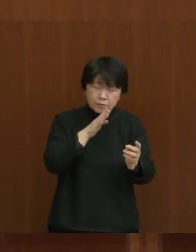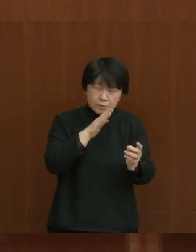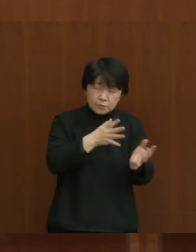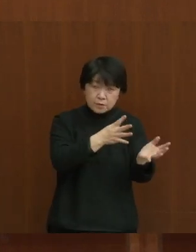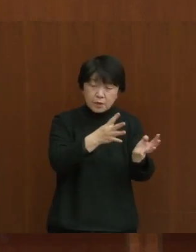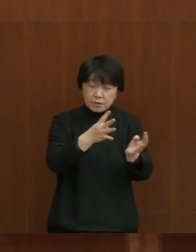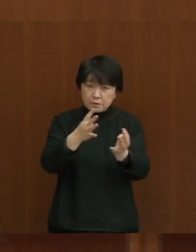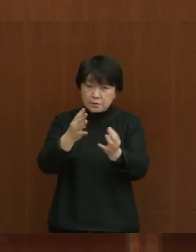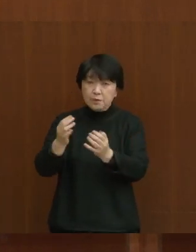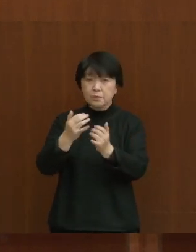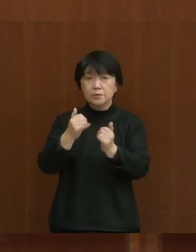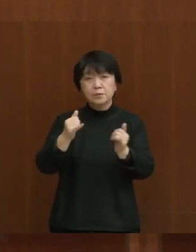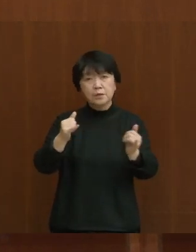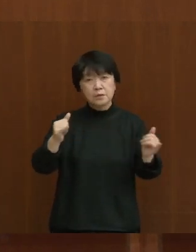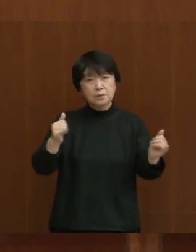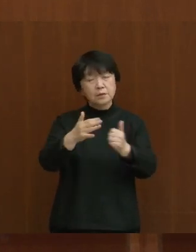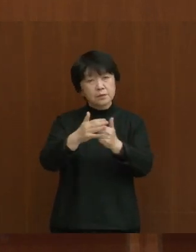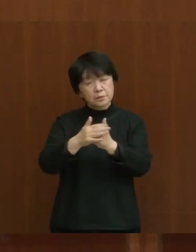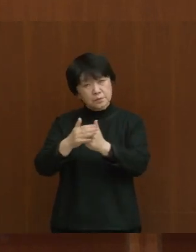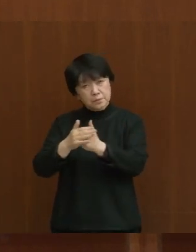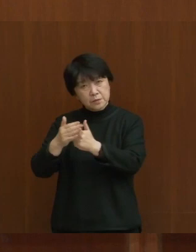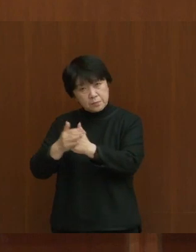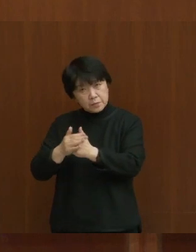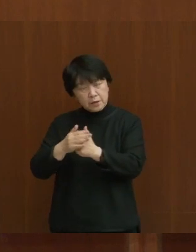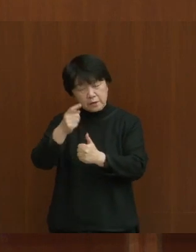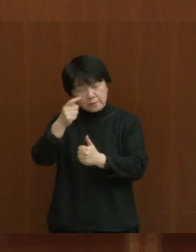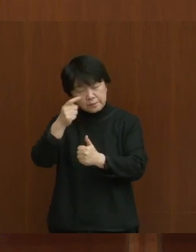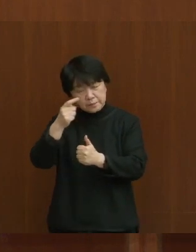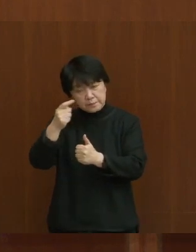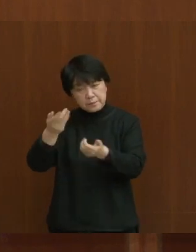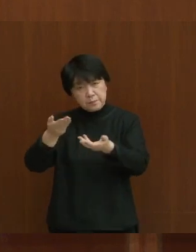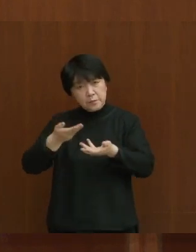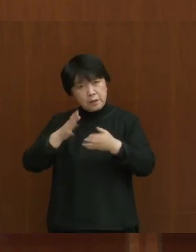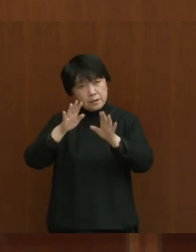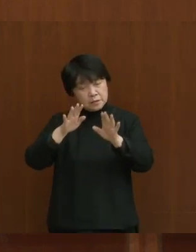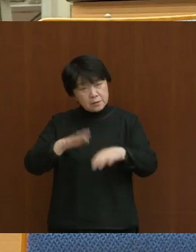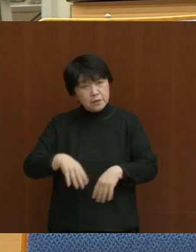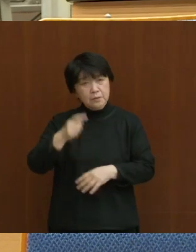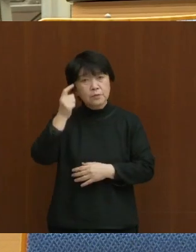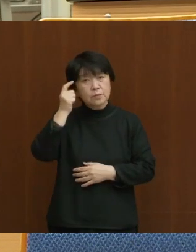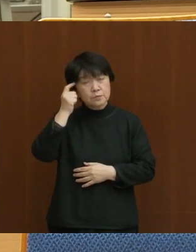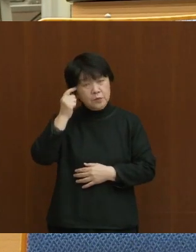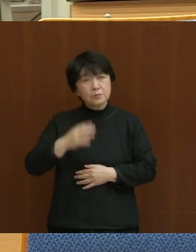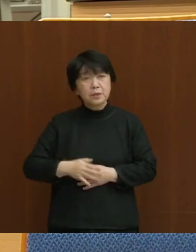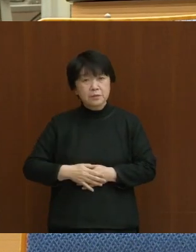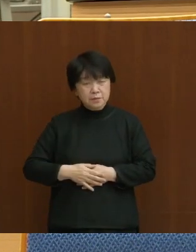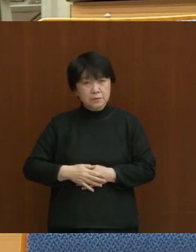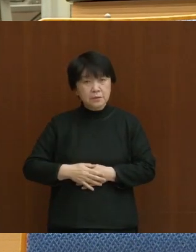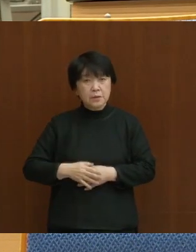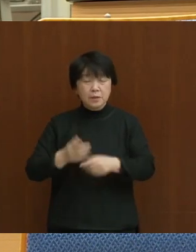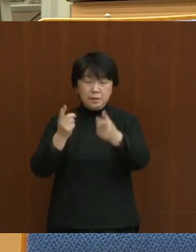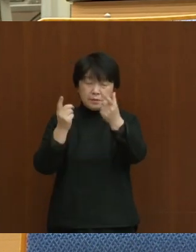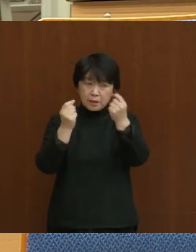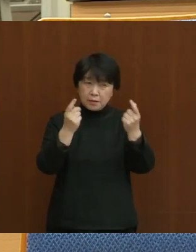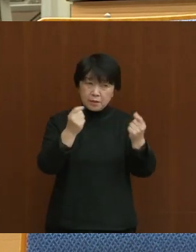のご厚意による貴重なご支援を頂戴しました。大学としてはもちろんですが、皆さん